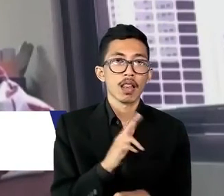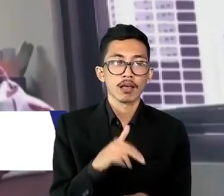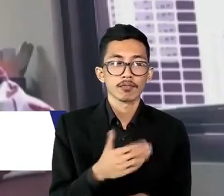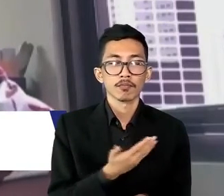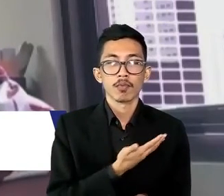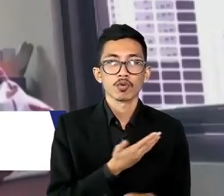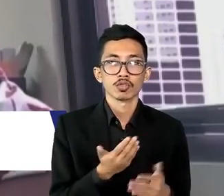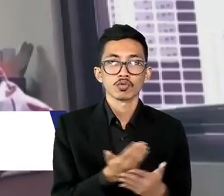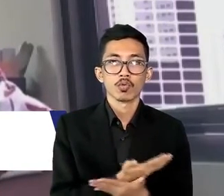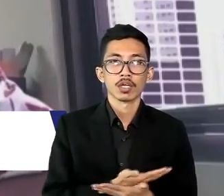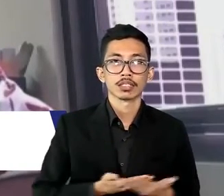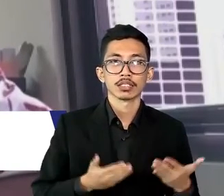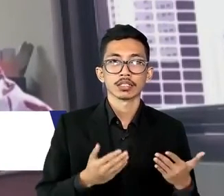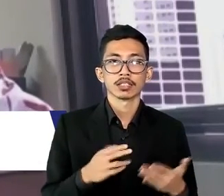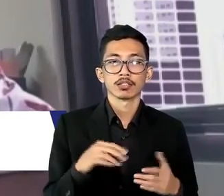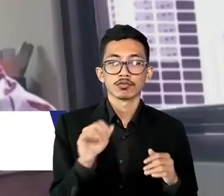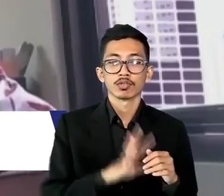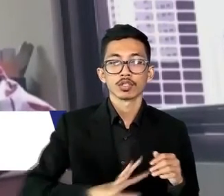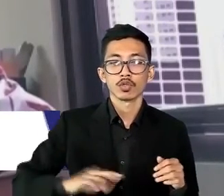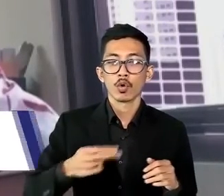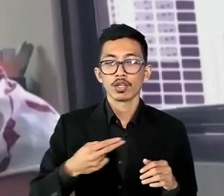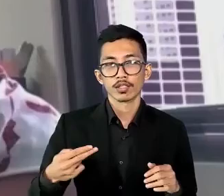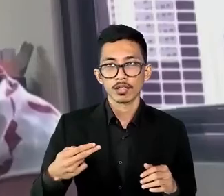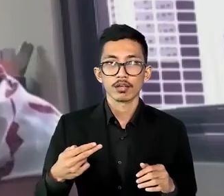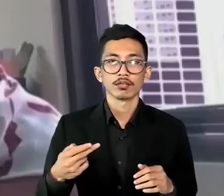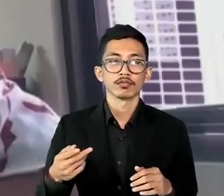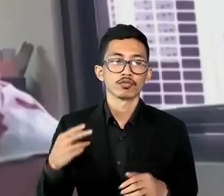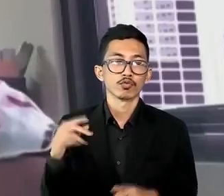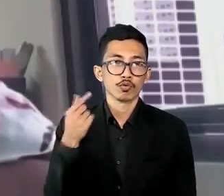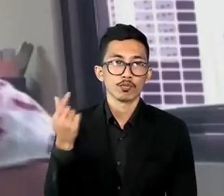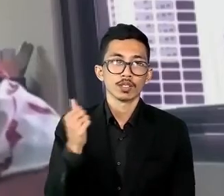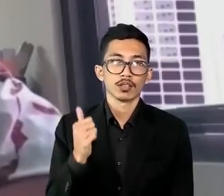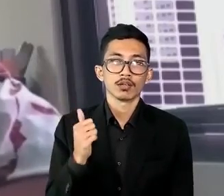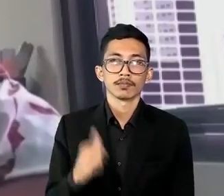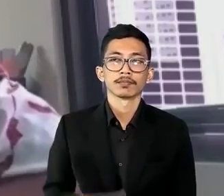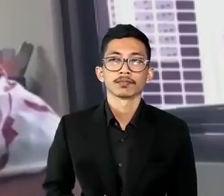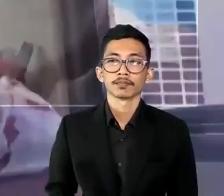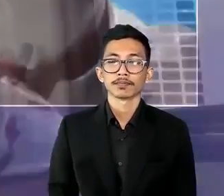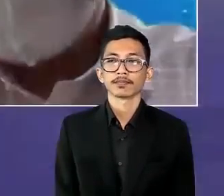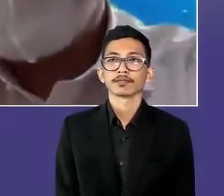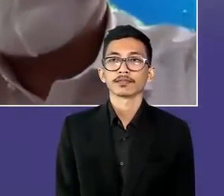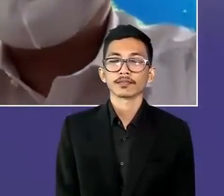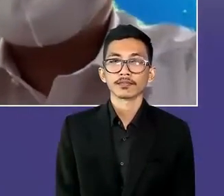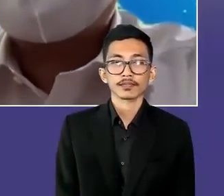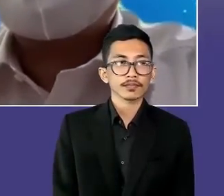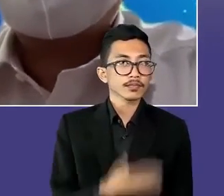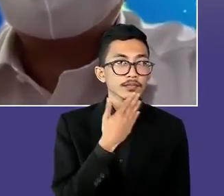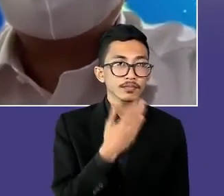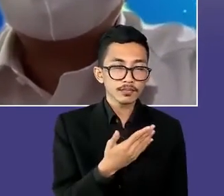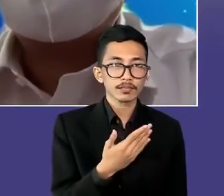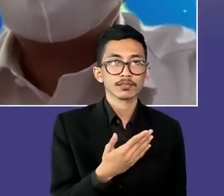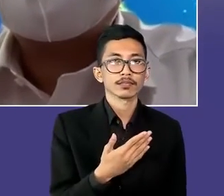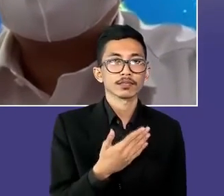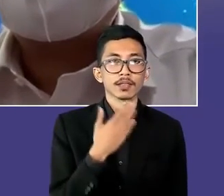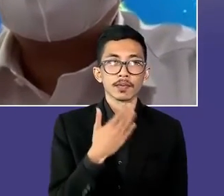kondisi Jakarta, kondisi Indonesia secara umum. Mungkin itu, terima kasih. Baik, terima kasih kembali Pak Arief, kembali